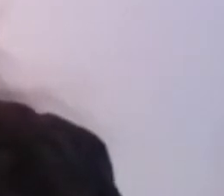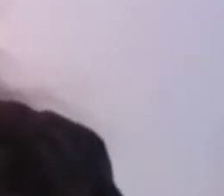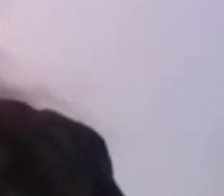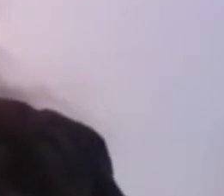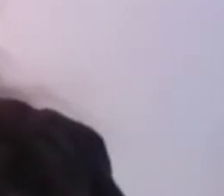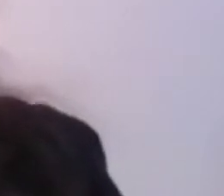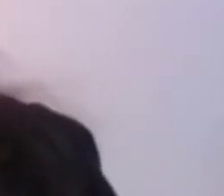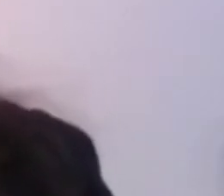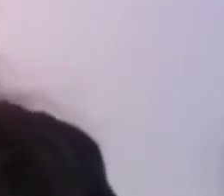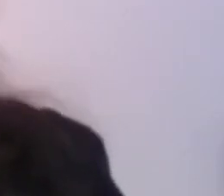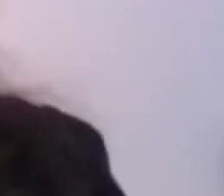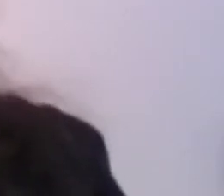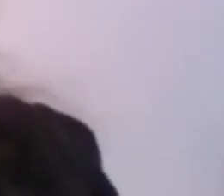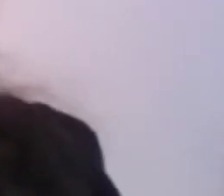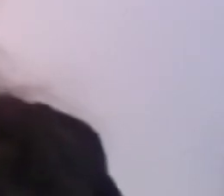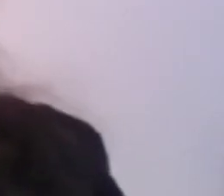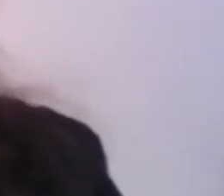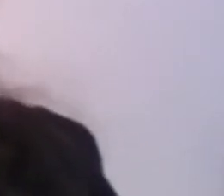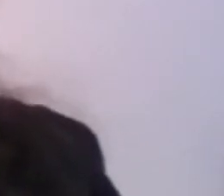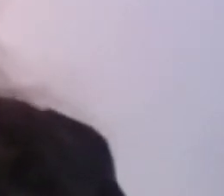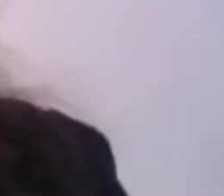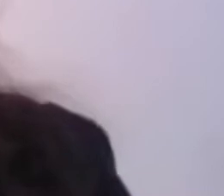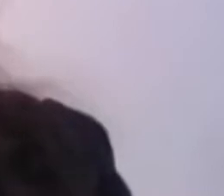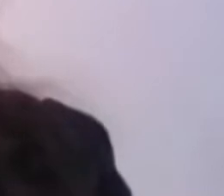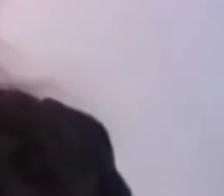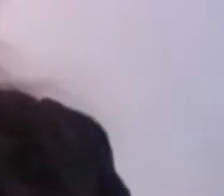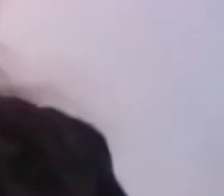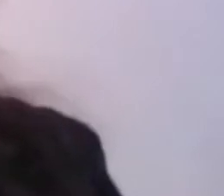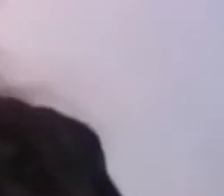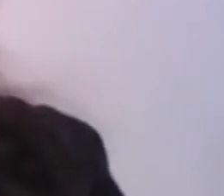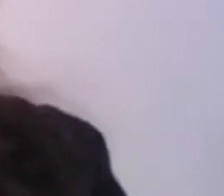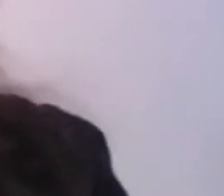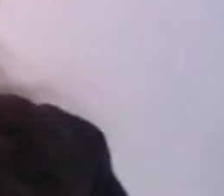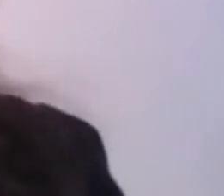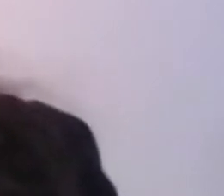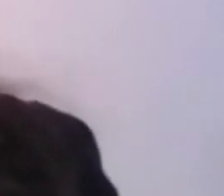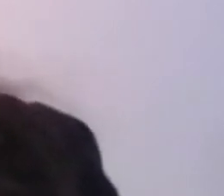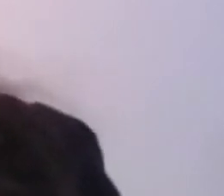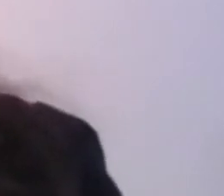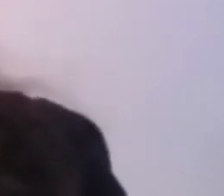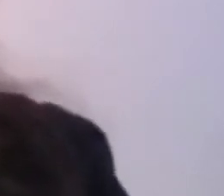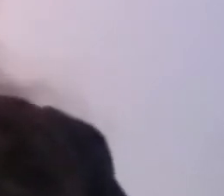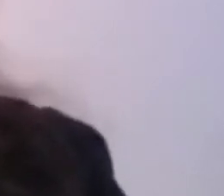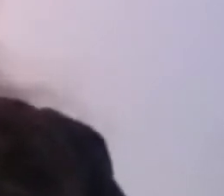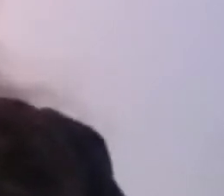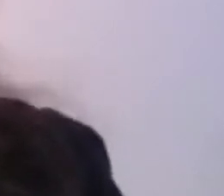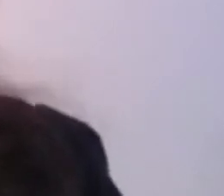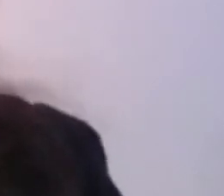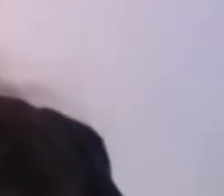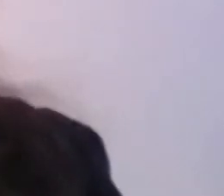l'autre. Autrefois, on aurait probablement écrit idiote ou débile,